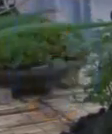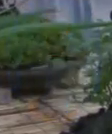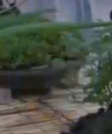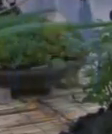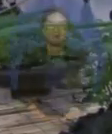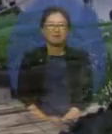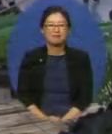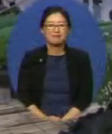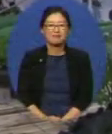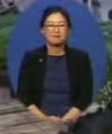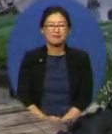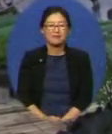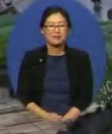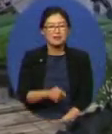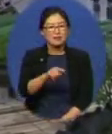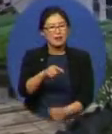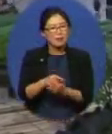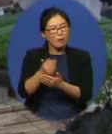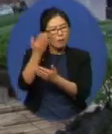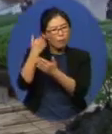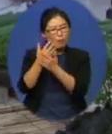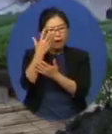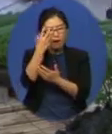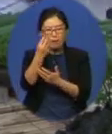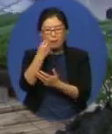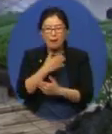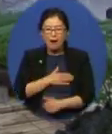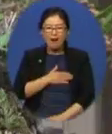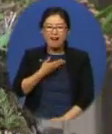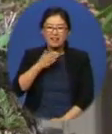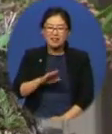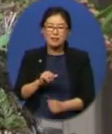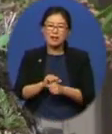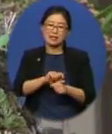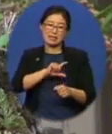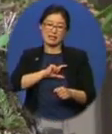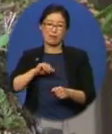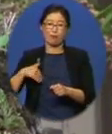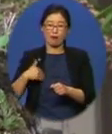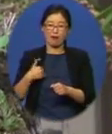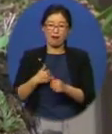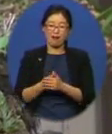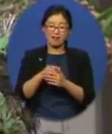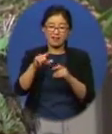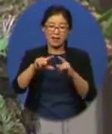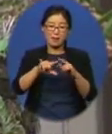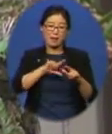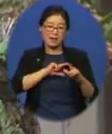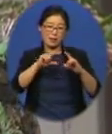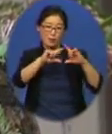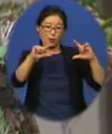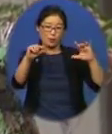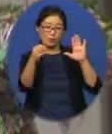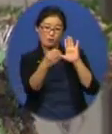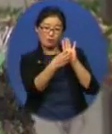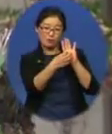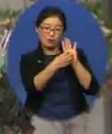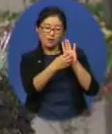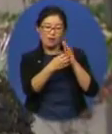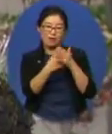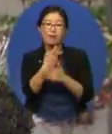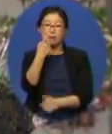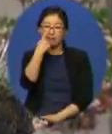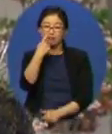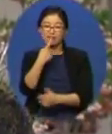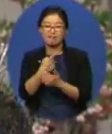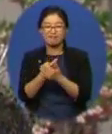많이 봄꽃이지만 무슨 꽃인지 잘 몰랐었는데 이름표가 있어 학습 효과를 보태주고 있습니다.